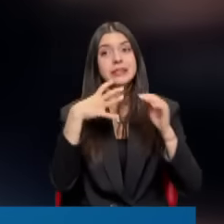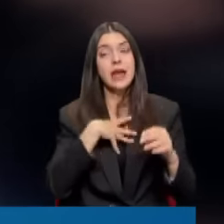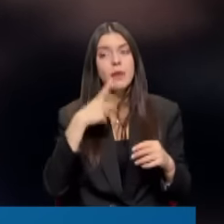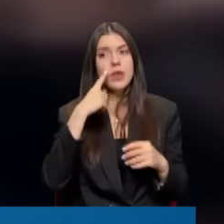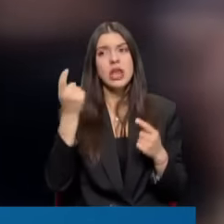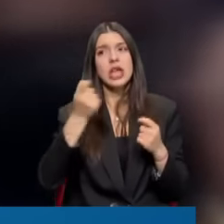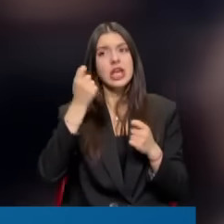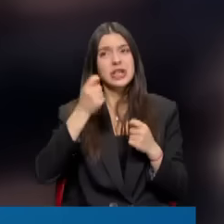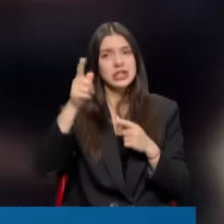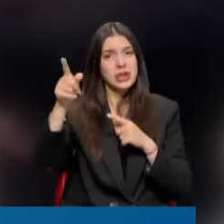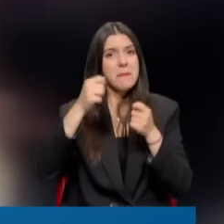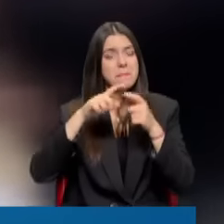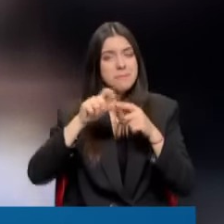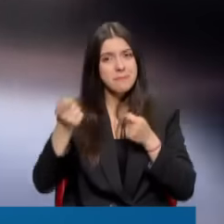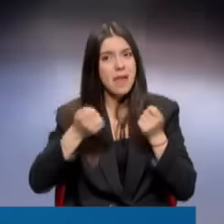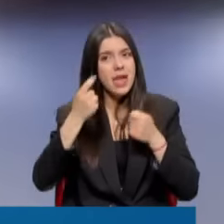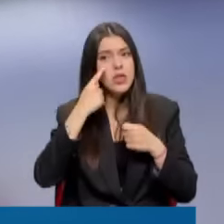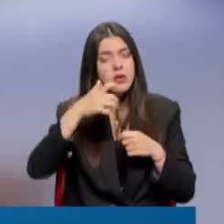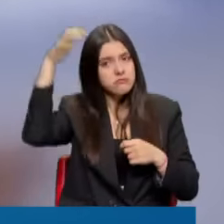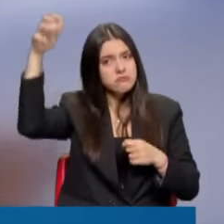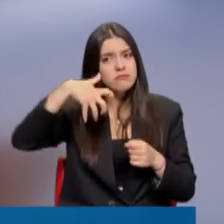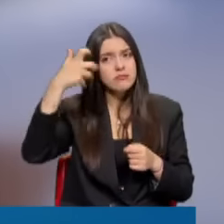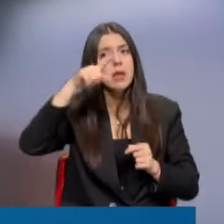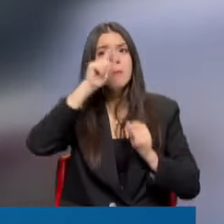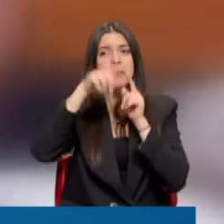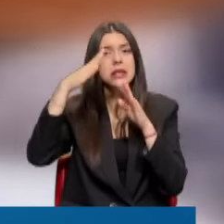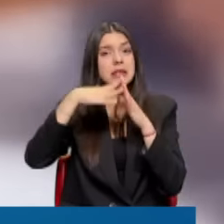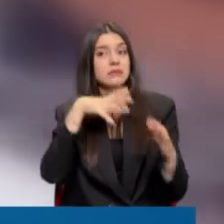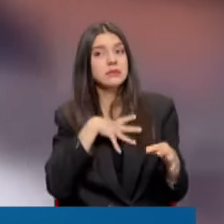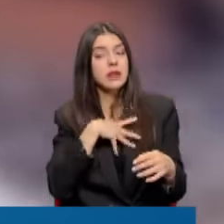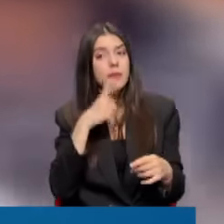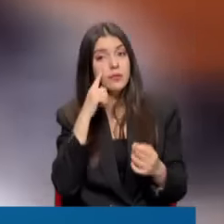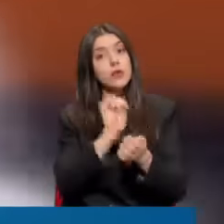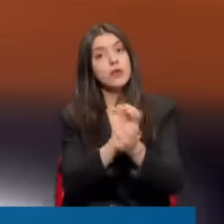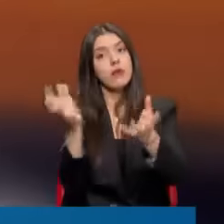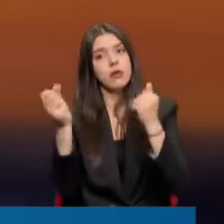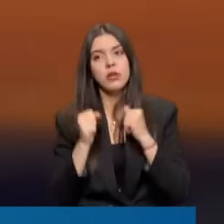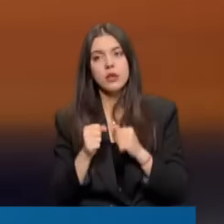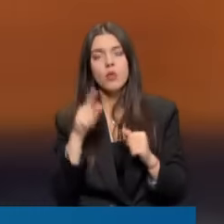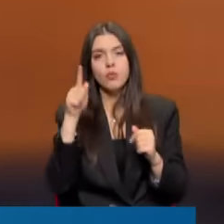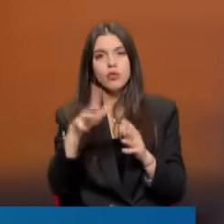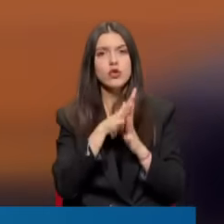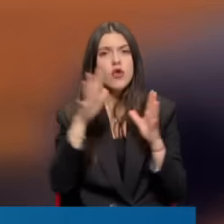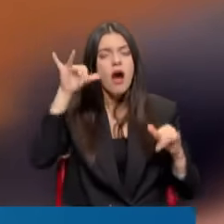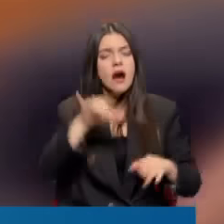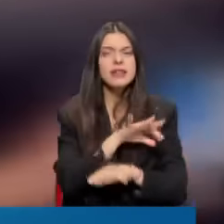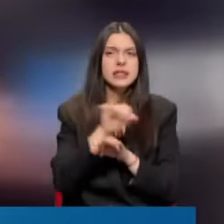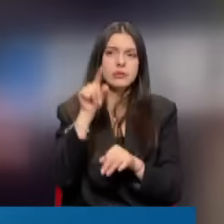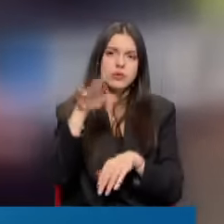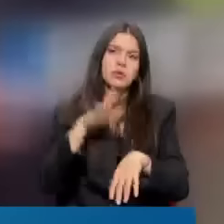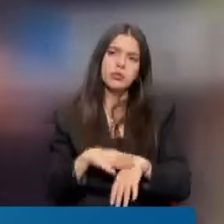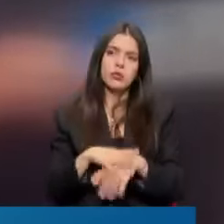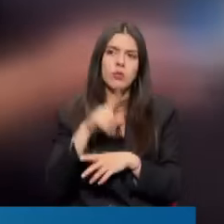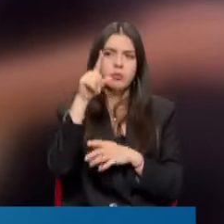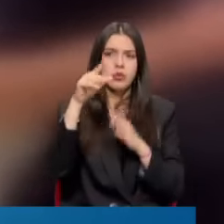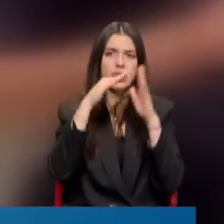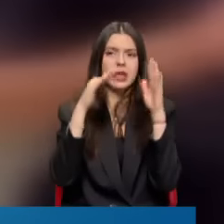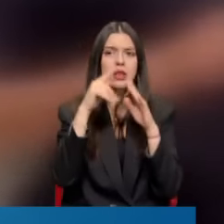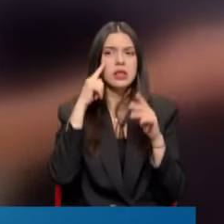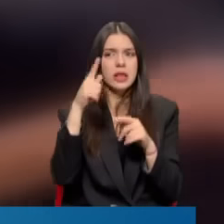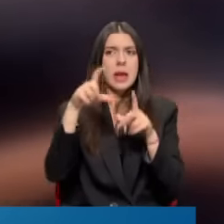böyle iş makinesiyle yıktı bazı Yapı sahipleri gözaltına alındı burada yapılan şey büyük bir haksızlık bu tlar